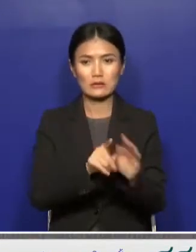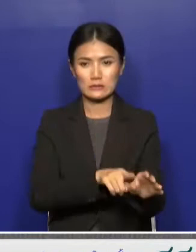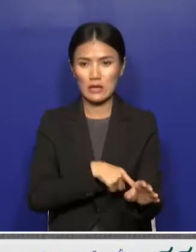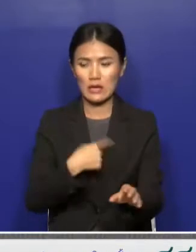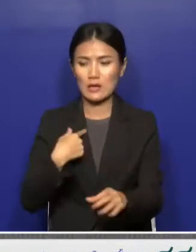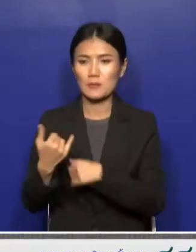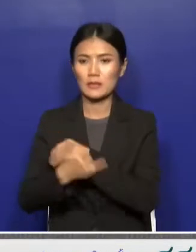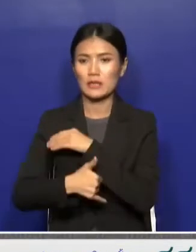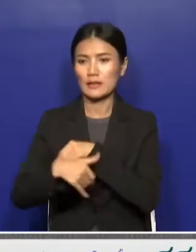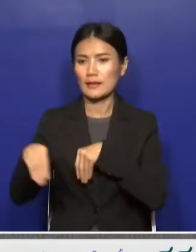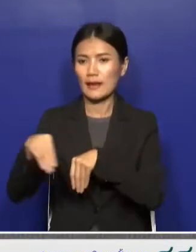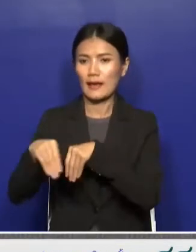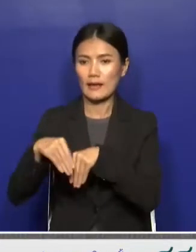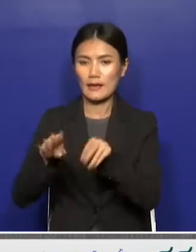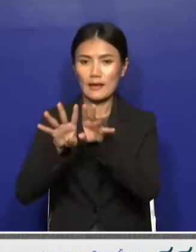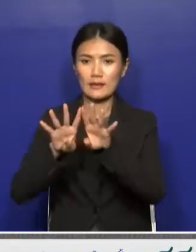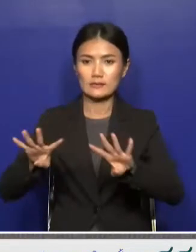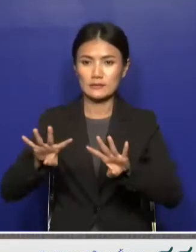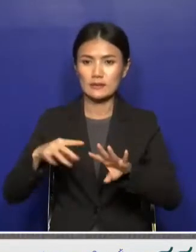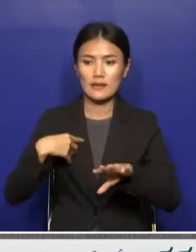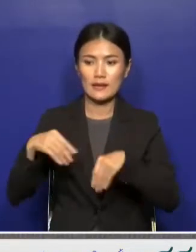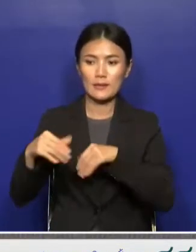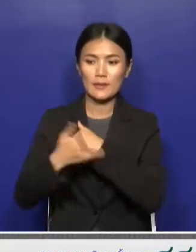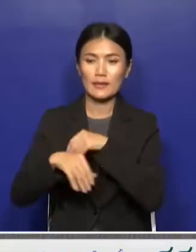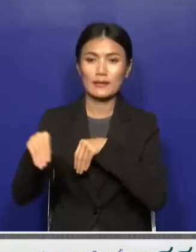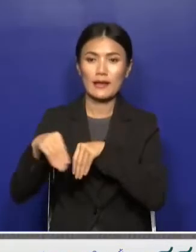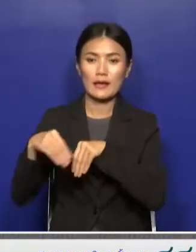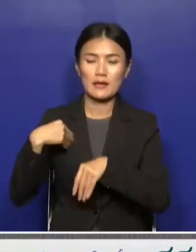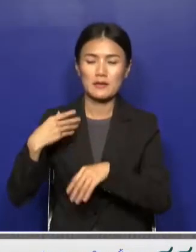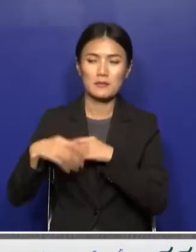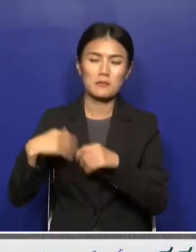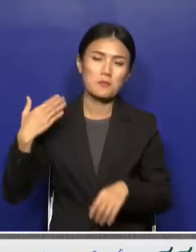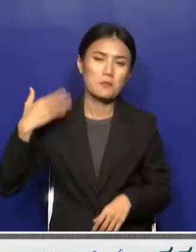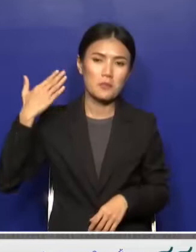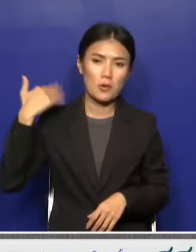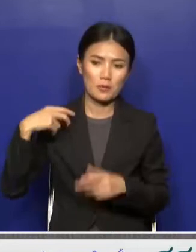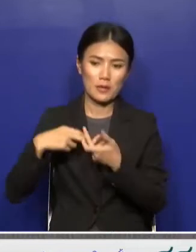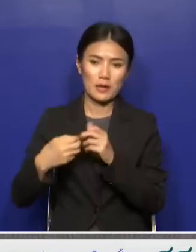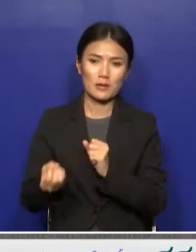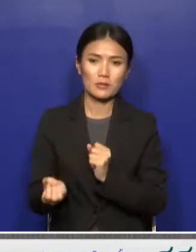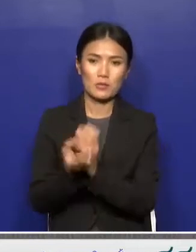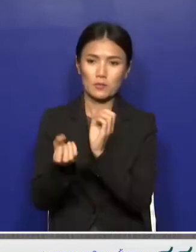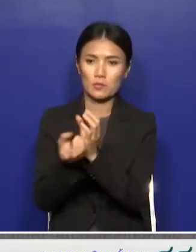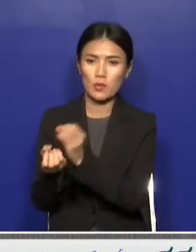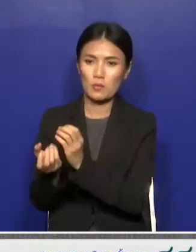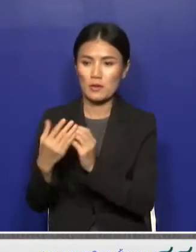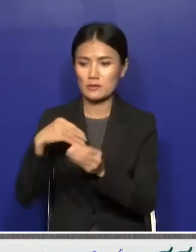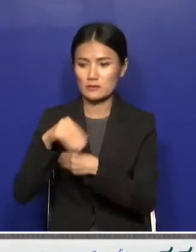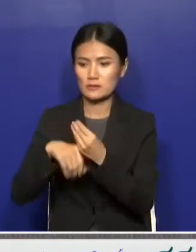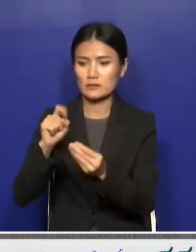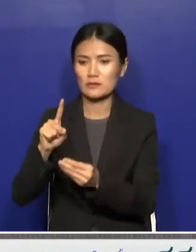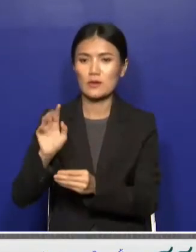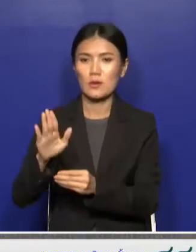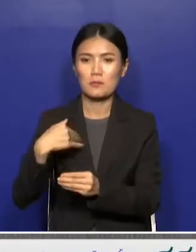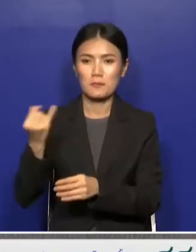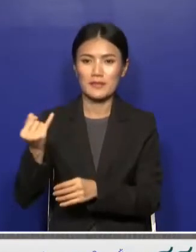อดีตที่เขาเคยมีปัญหาแล้วก็ต้องประสบกับความผันผวนทางเศรษฐกิจ